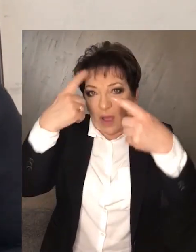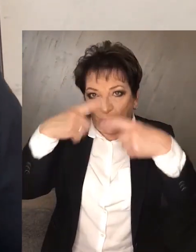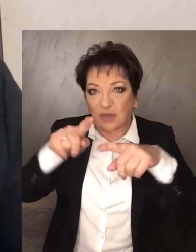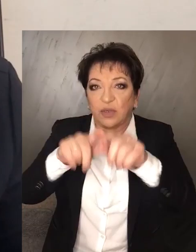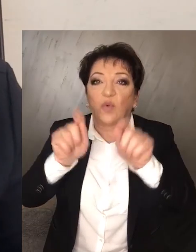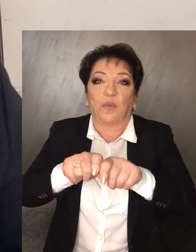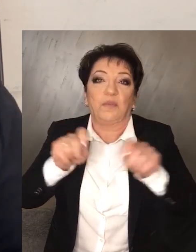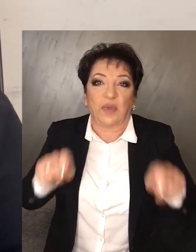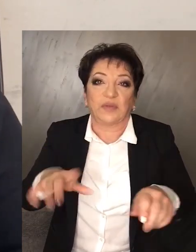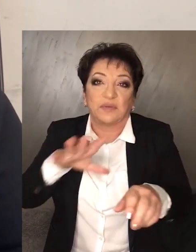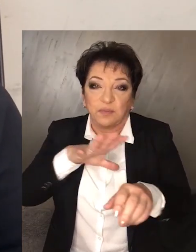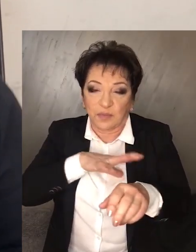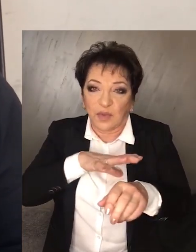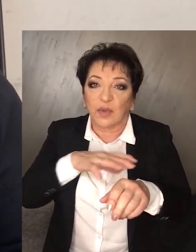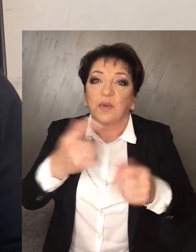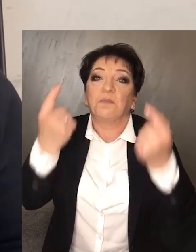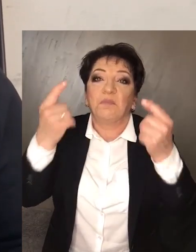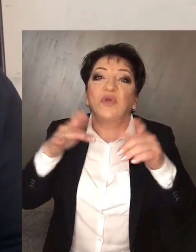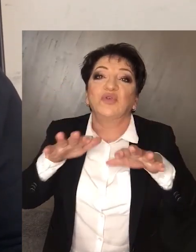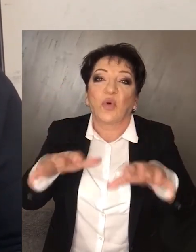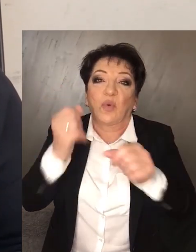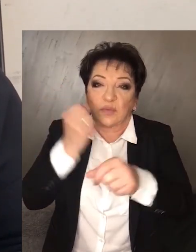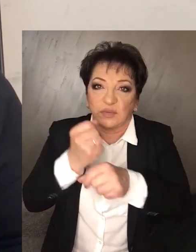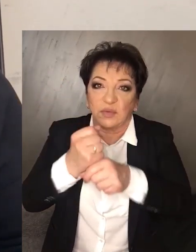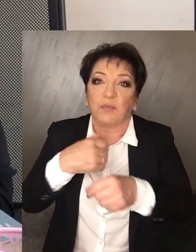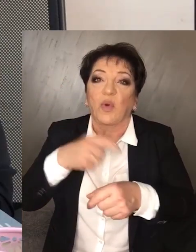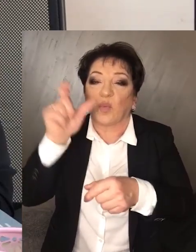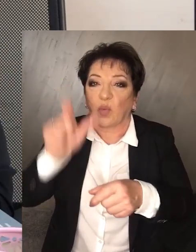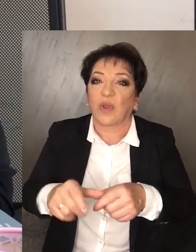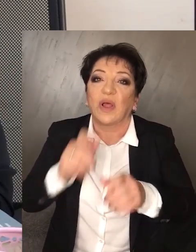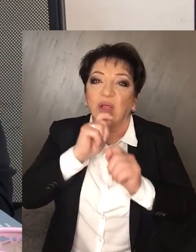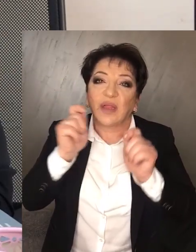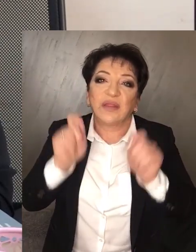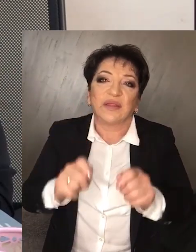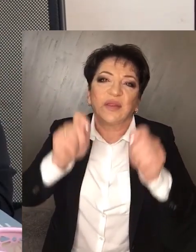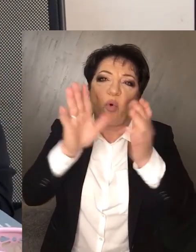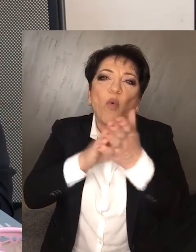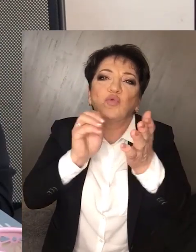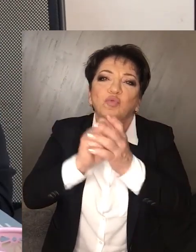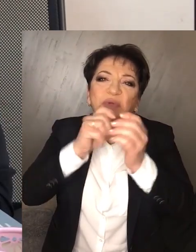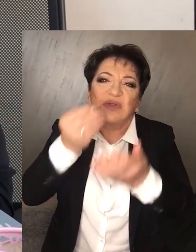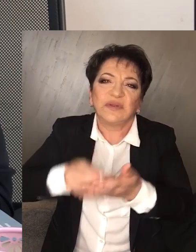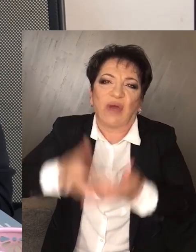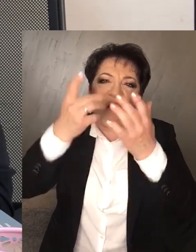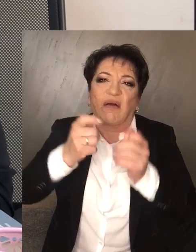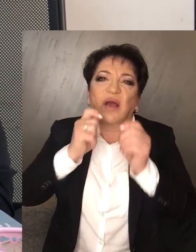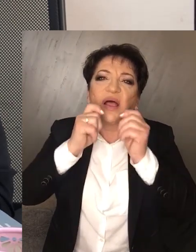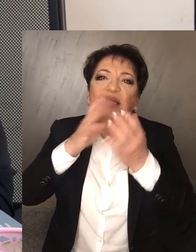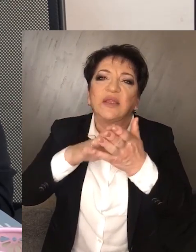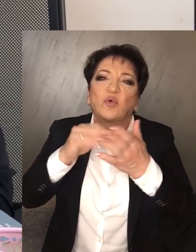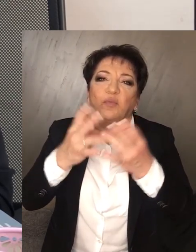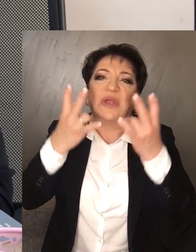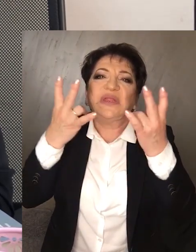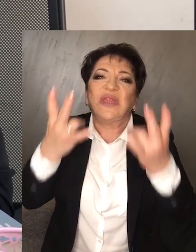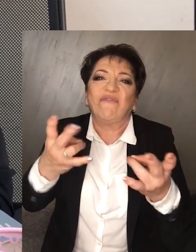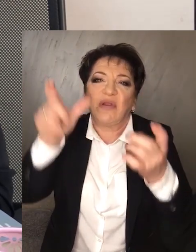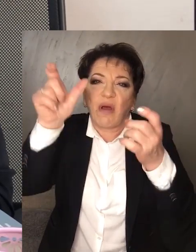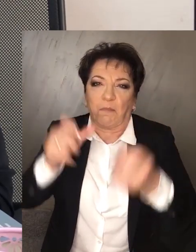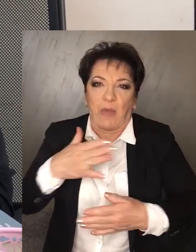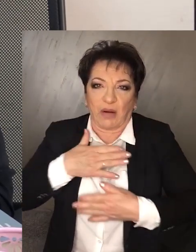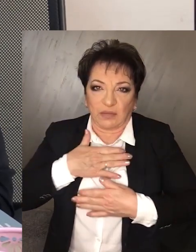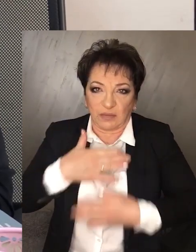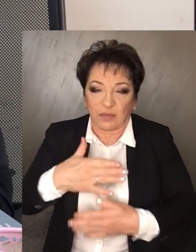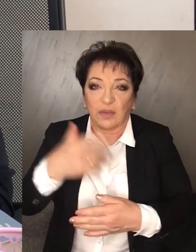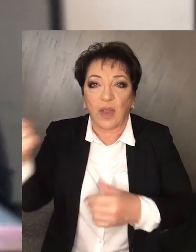մեծ գործ է արել, նաև սուրդո մանկավարժության ֆակուլտետն է բացել, մի խոսքով մենք ունենք նվիրյալներ, ում անունը